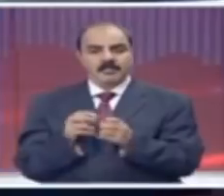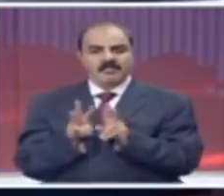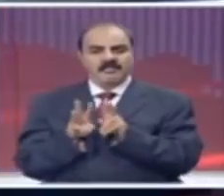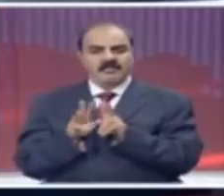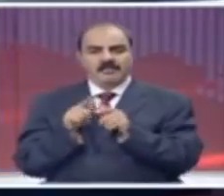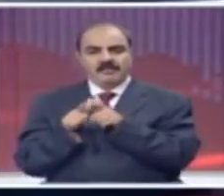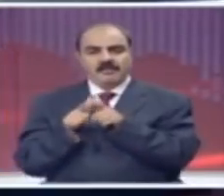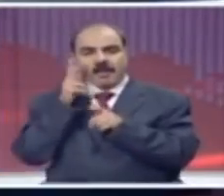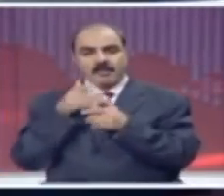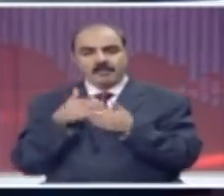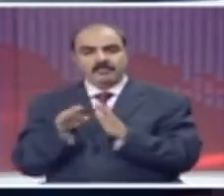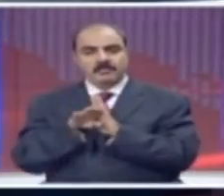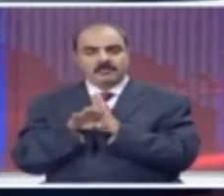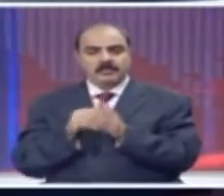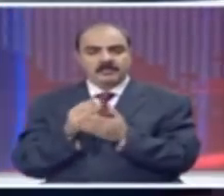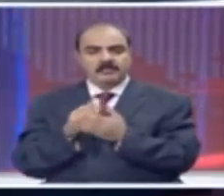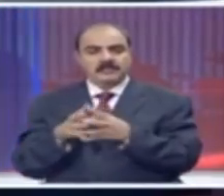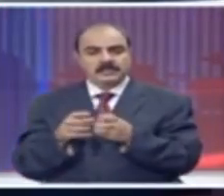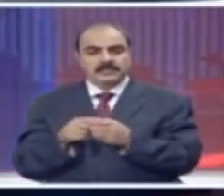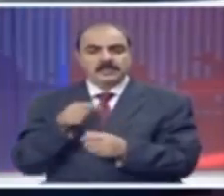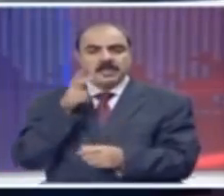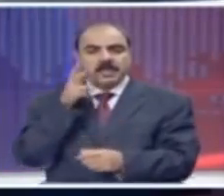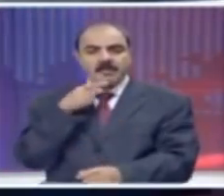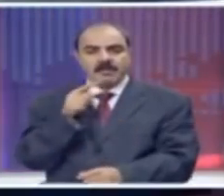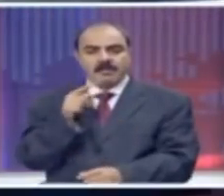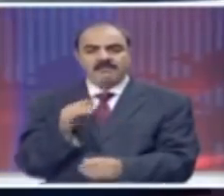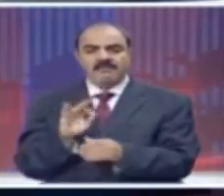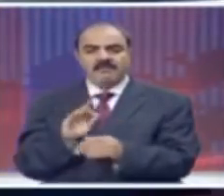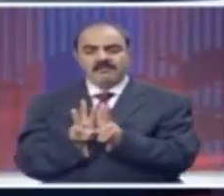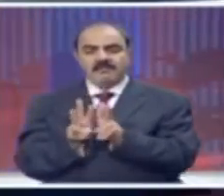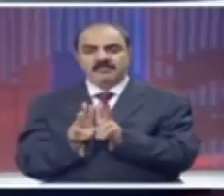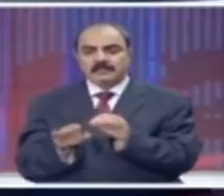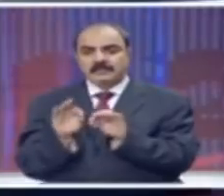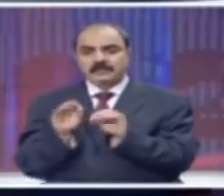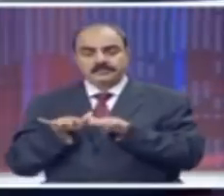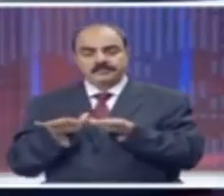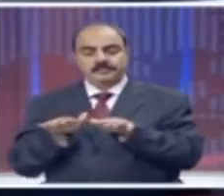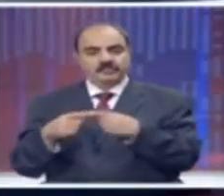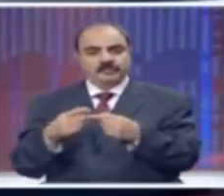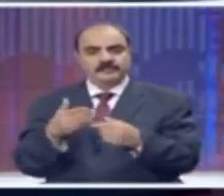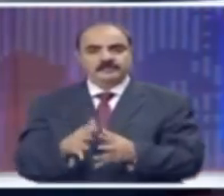ويمكنكم متابعة المزيد من نشراتنا وبرامجنا عبر موقعنا الإلكتروني